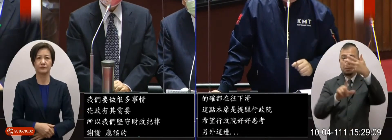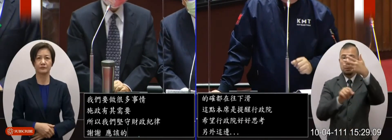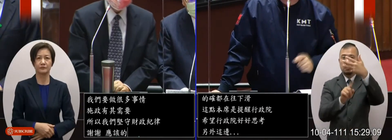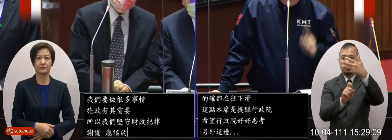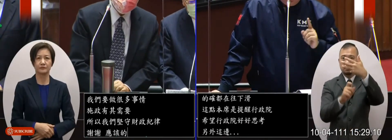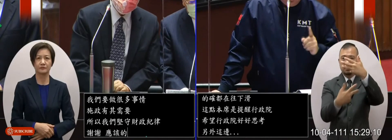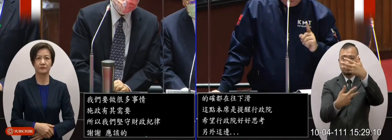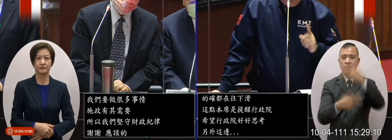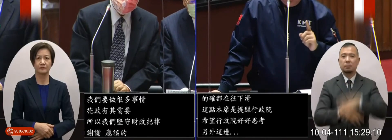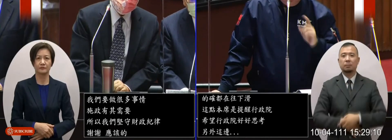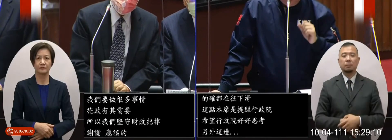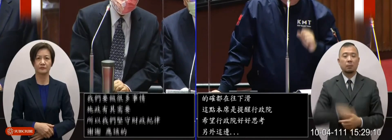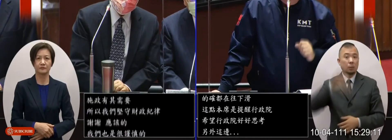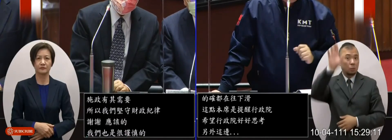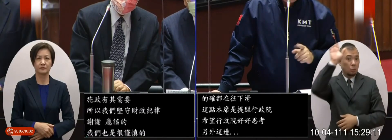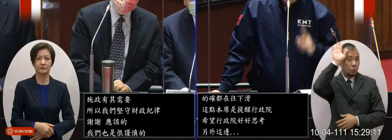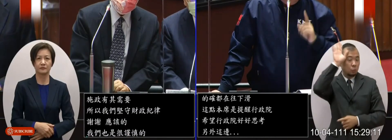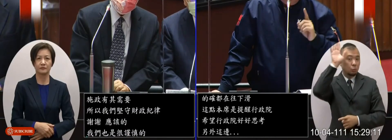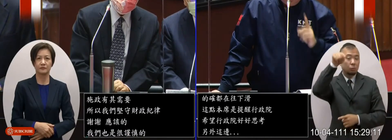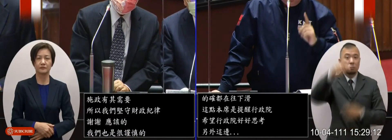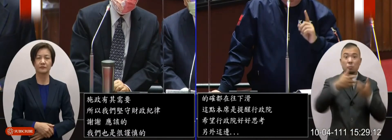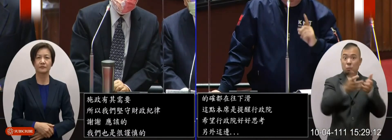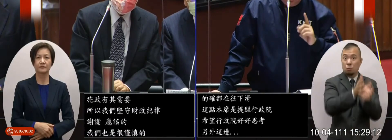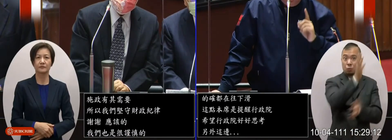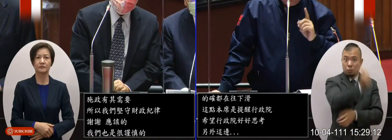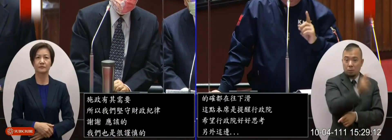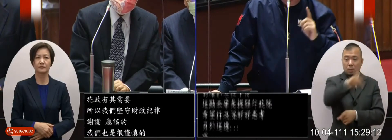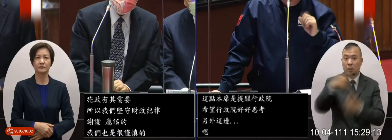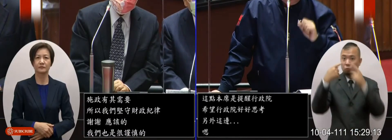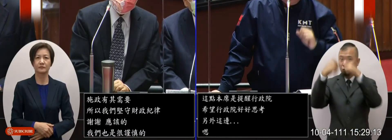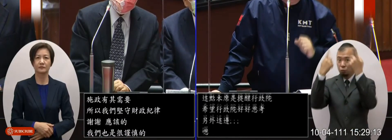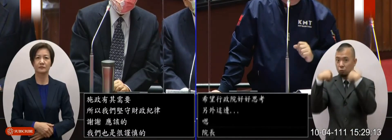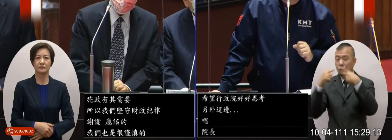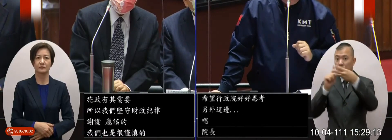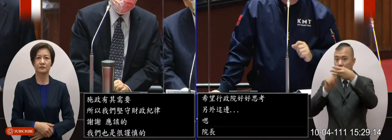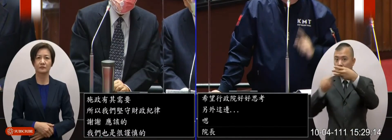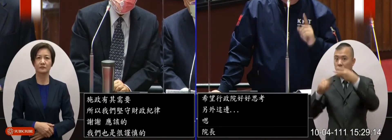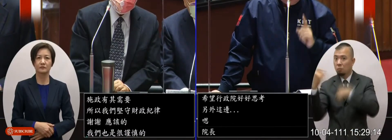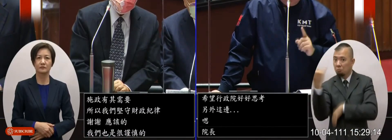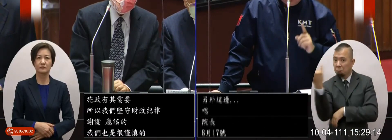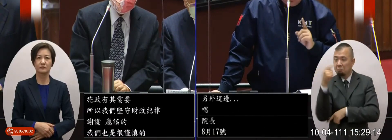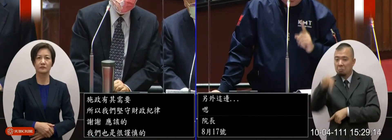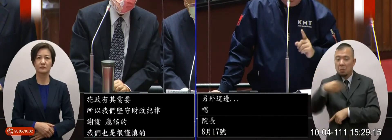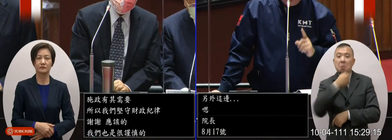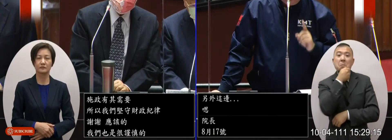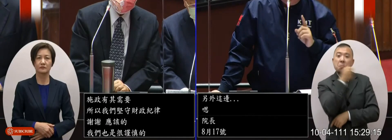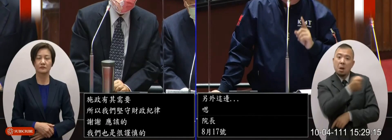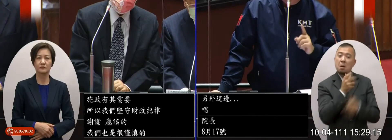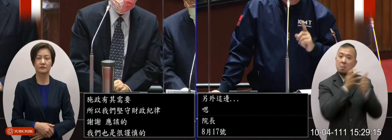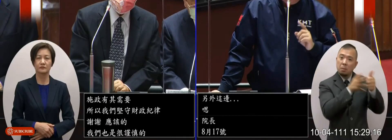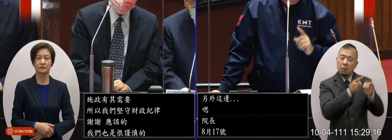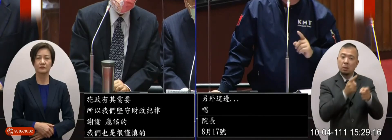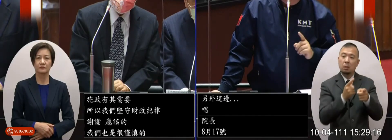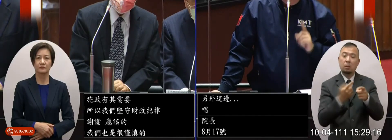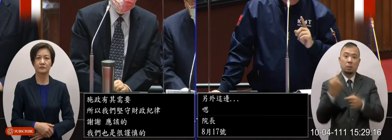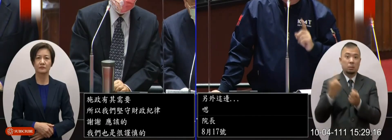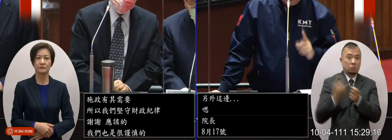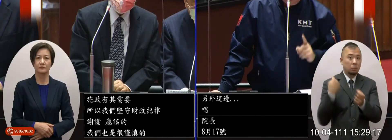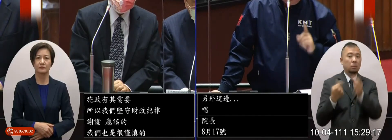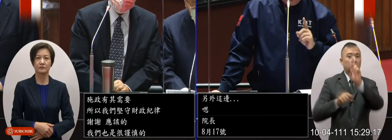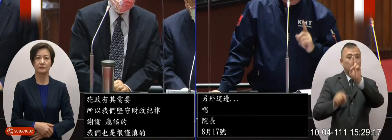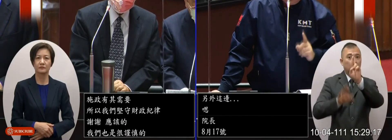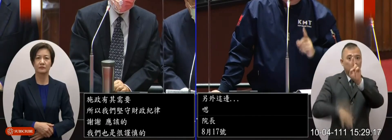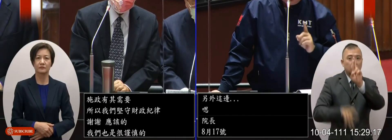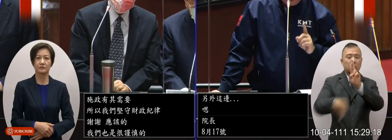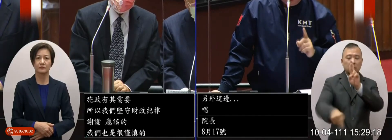8月17号苏建荣部长接受周玉蔻广播的专访，他说截至去年底4年多以来，总